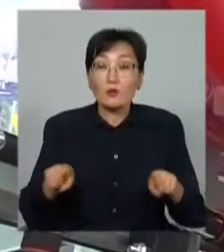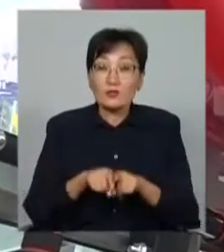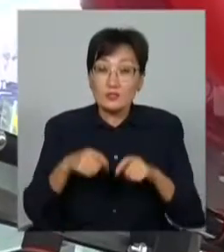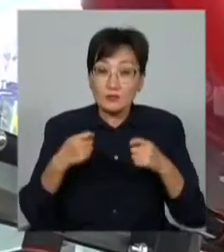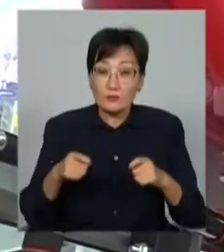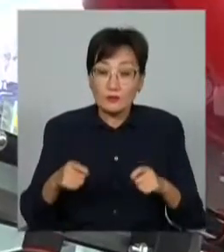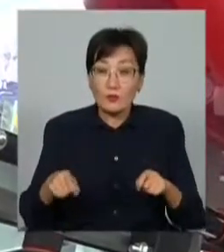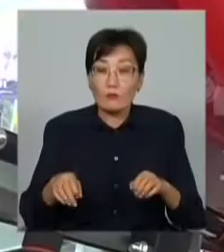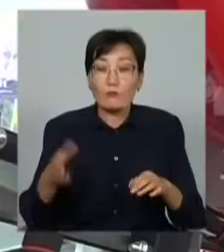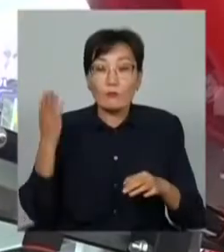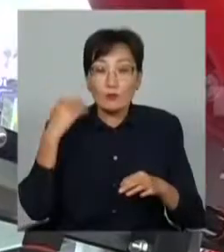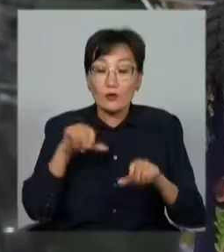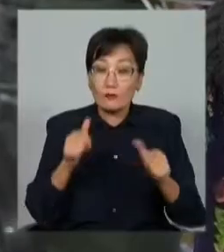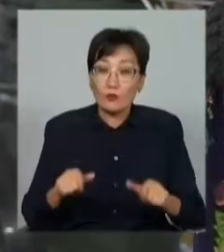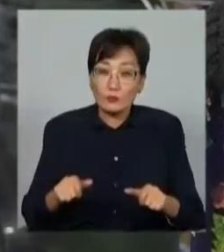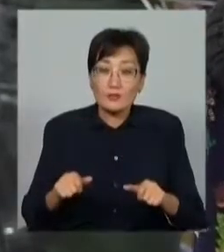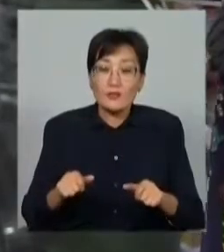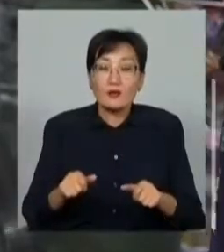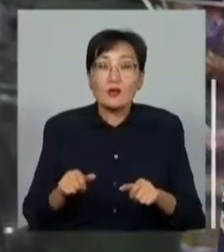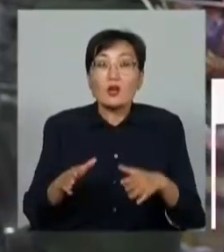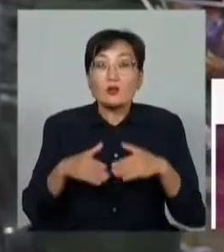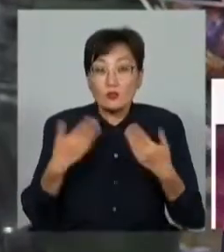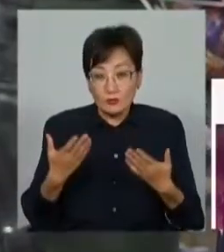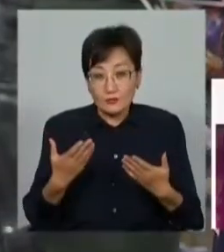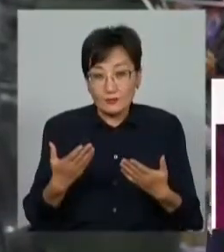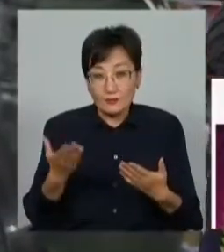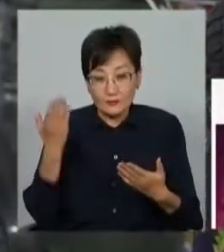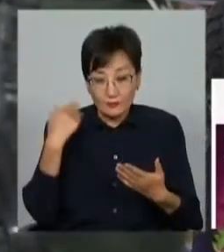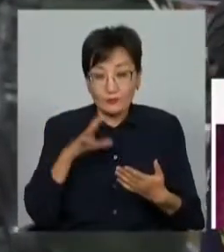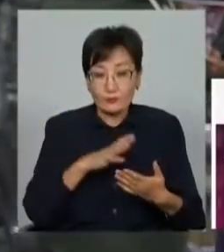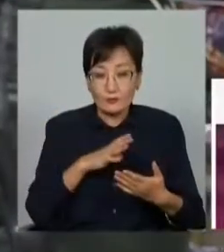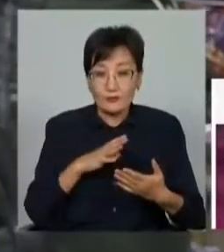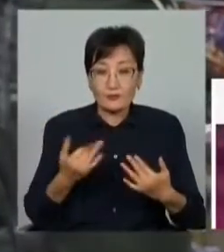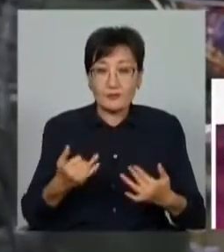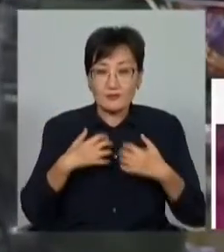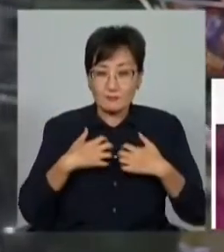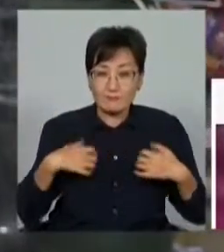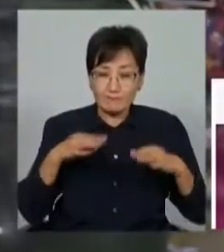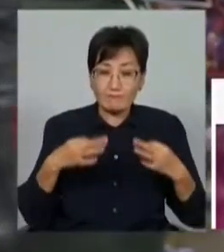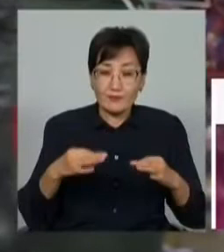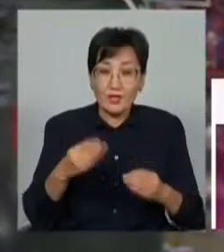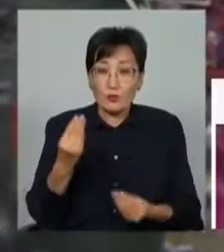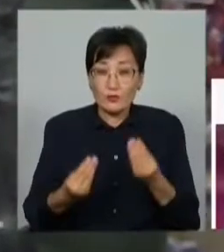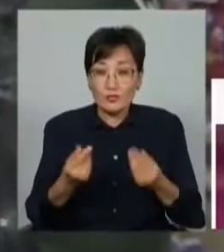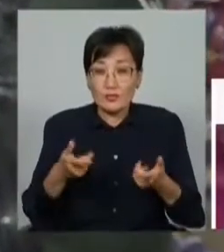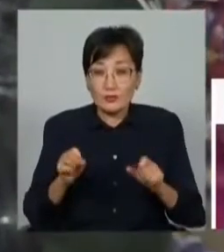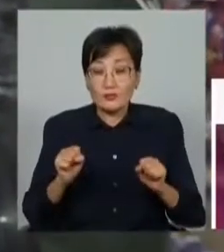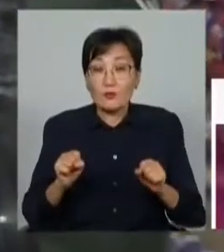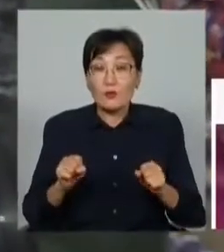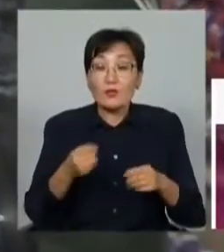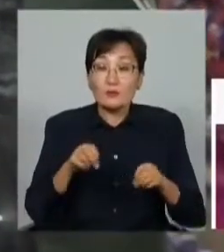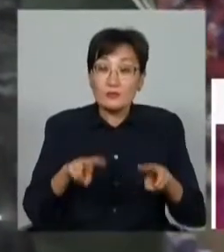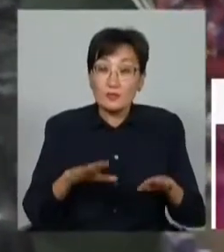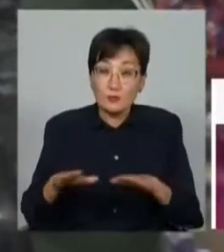сауданың келмеске кеткеніне қуанады. Енді бұрын жабайы еді ғой, жабайы. Қазір жақсы, ойыншықты аяқтан аламын дейсің, сөз жүрін